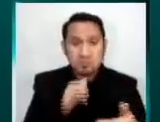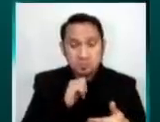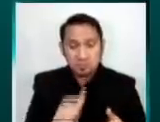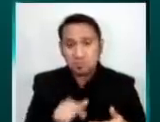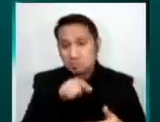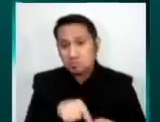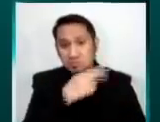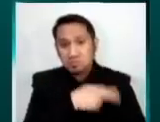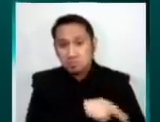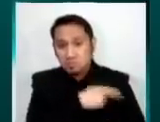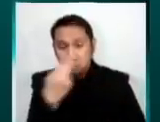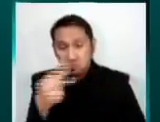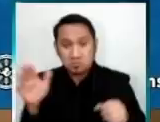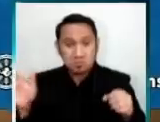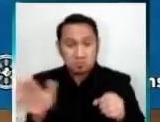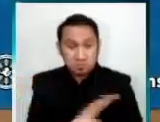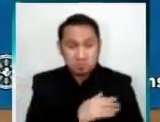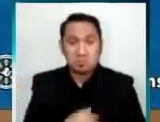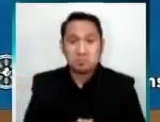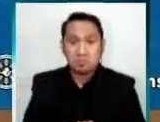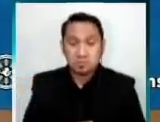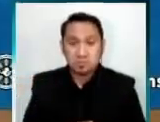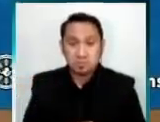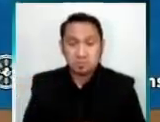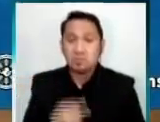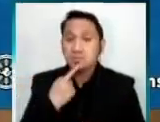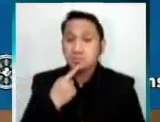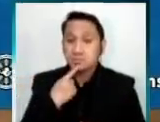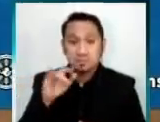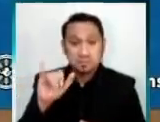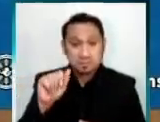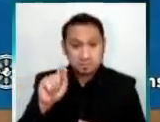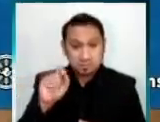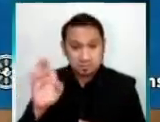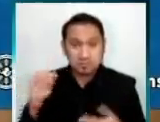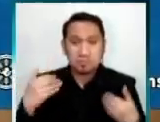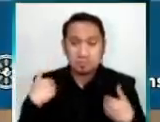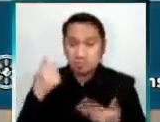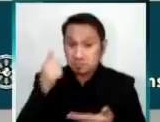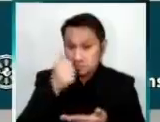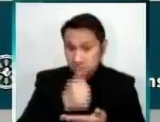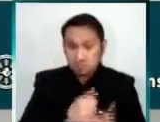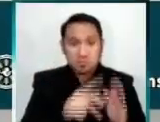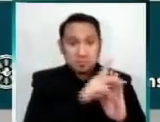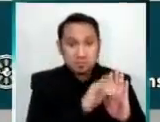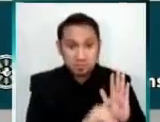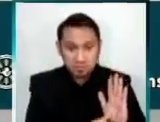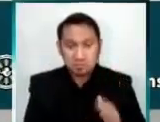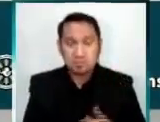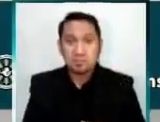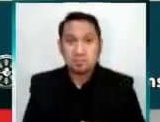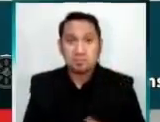ospital at healthcare facilities sa bansa. Ayon naman sa IATF, may aprobado ng guidelines para dito. Pinayagan ang